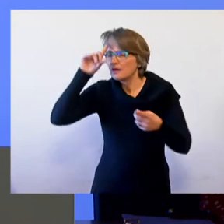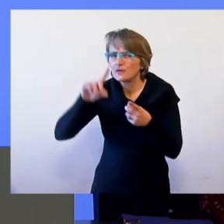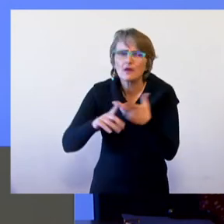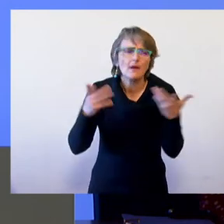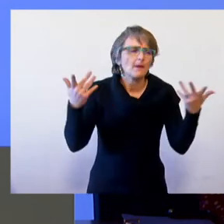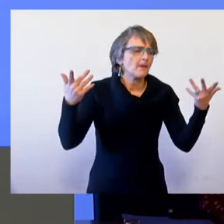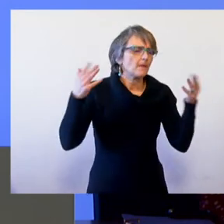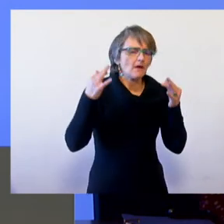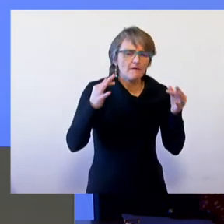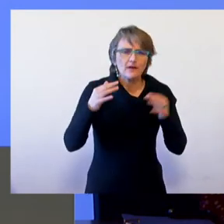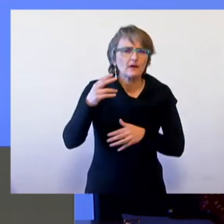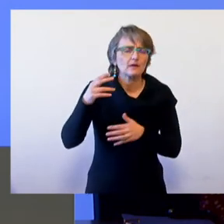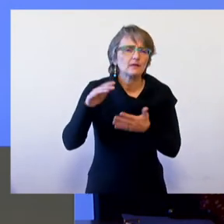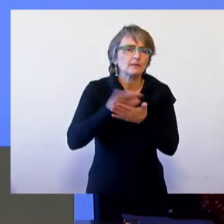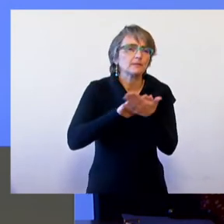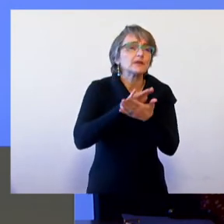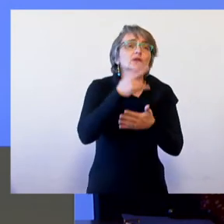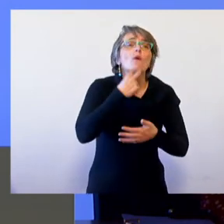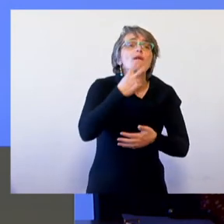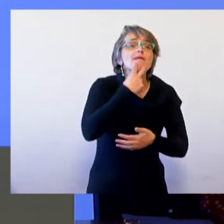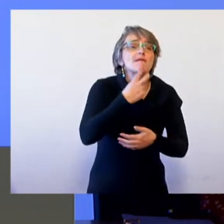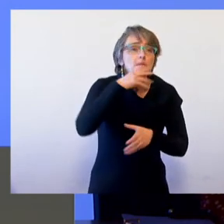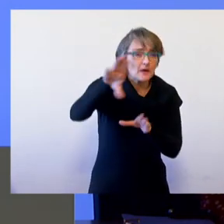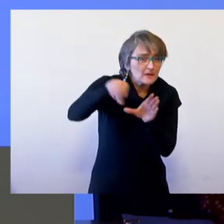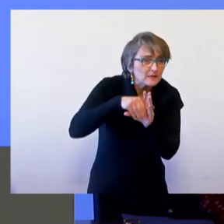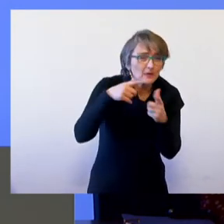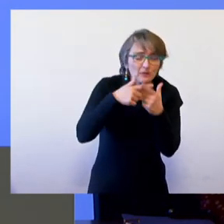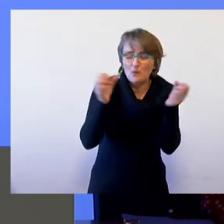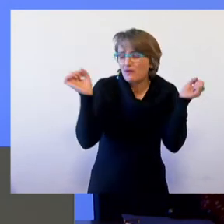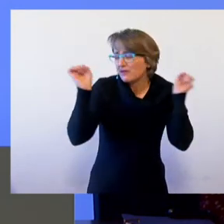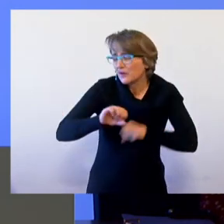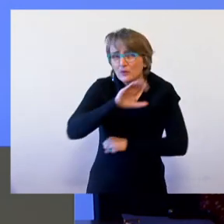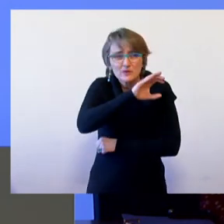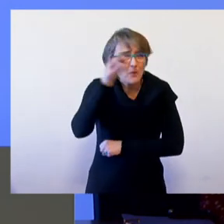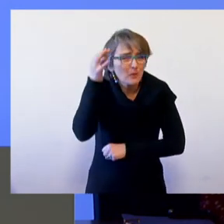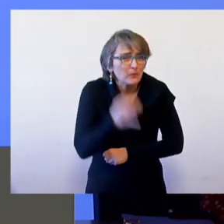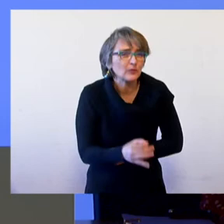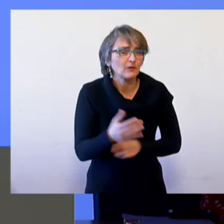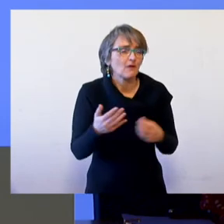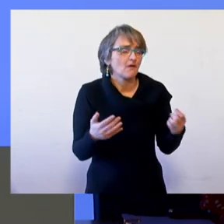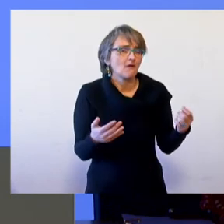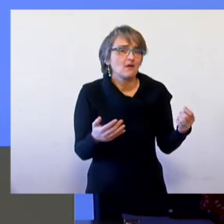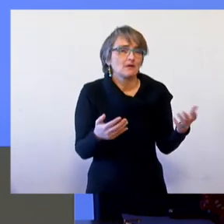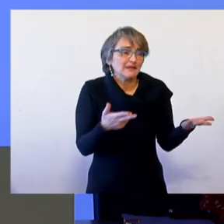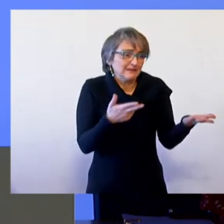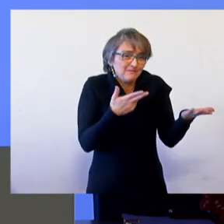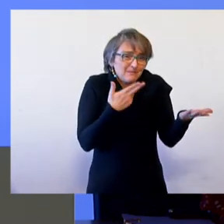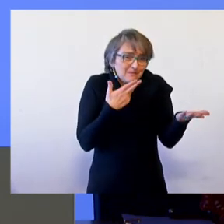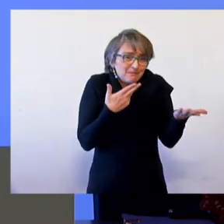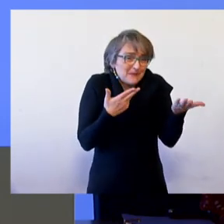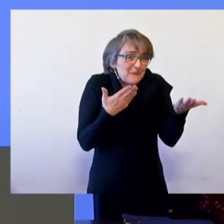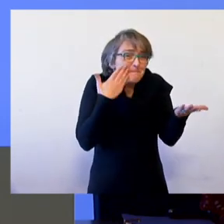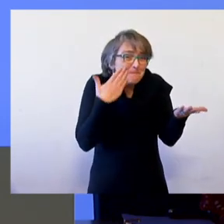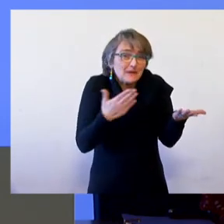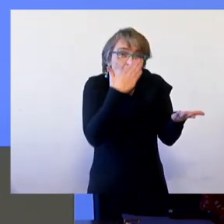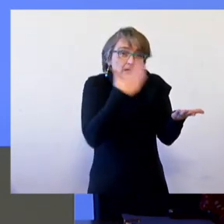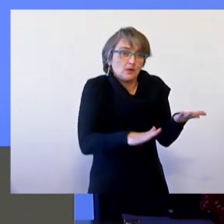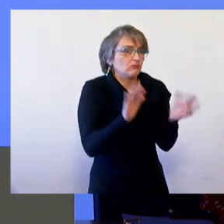des citoyens aux élections. Vous voyez, c'est la qualité des fois de nos postures qui aide aussi les